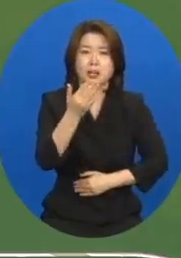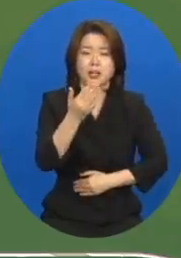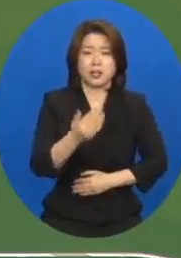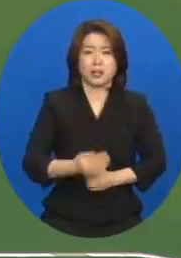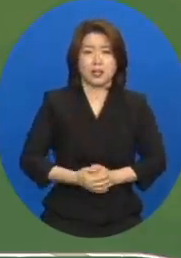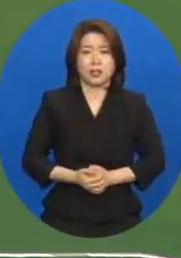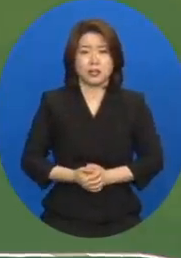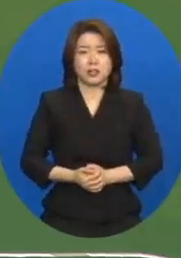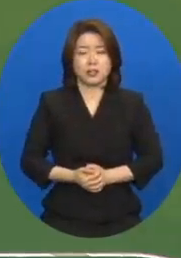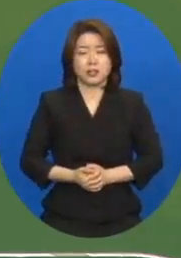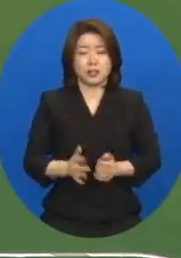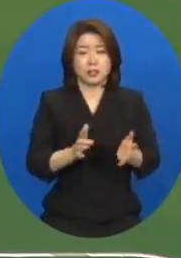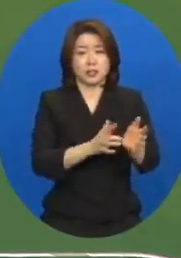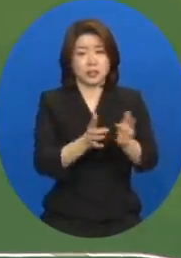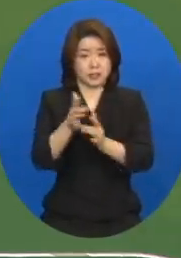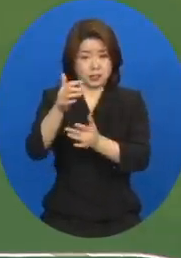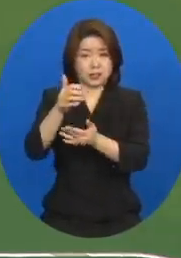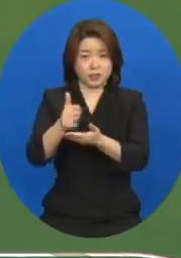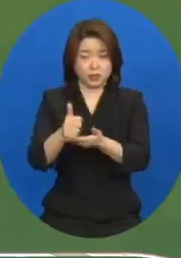예수님의 제자들이